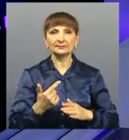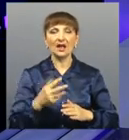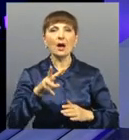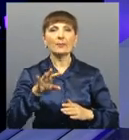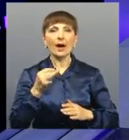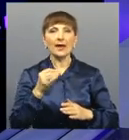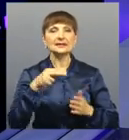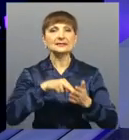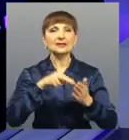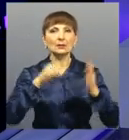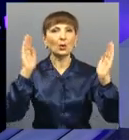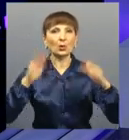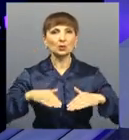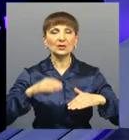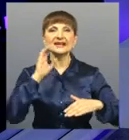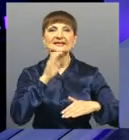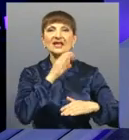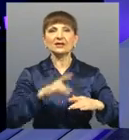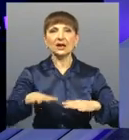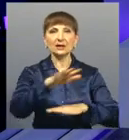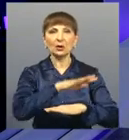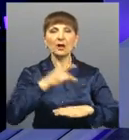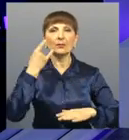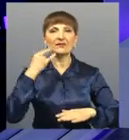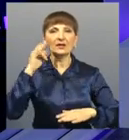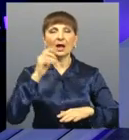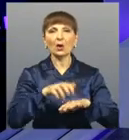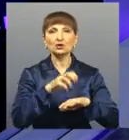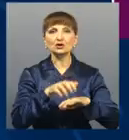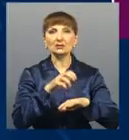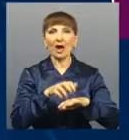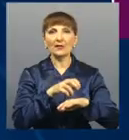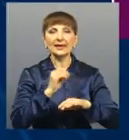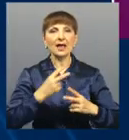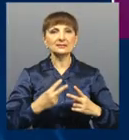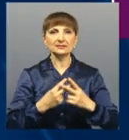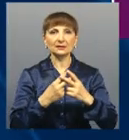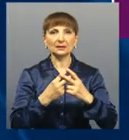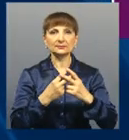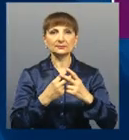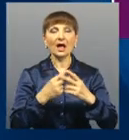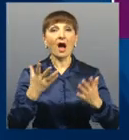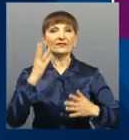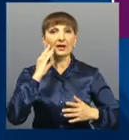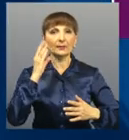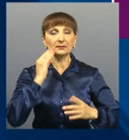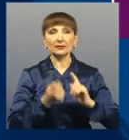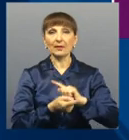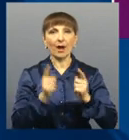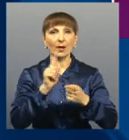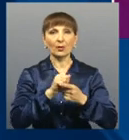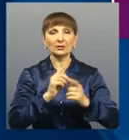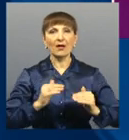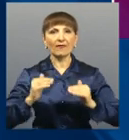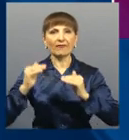мае ценники рухнули в северных регионах, в Павлодаре, Кокшетау и Астане. А вот в Алматы, наоборот,